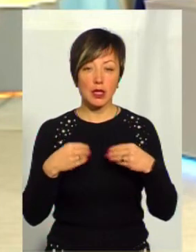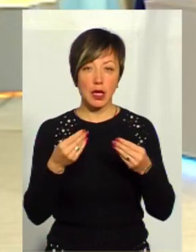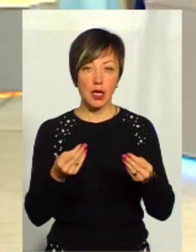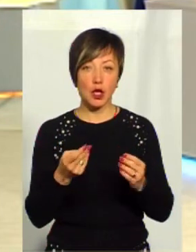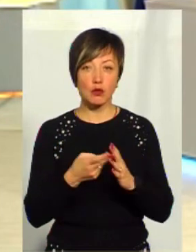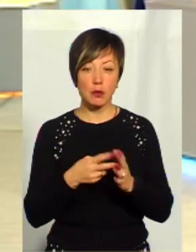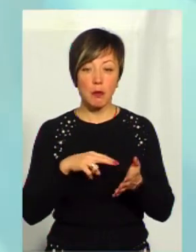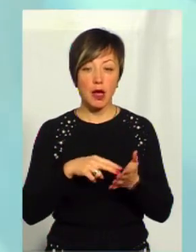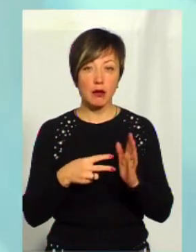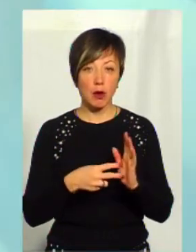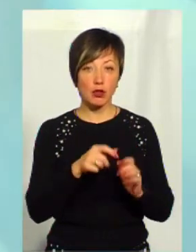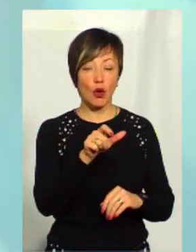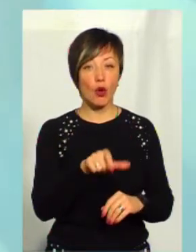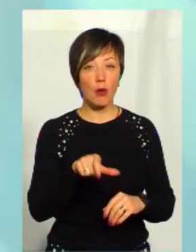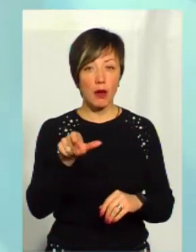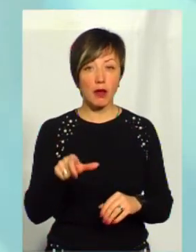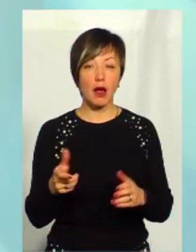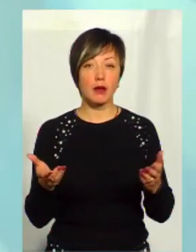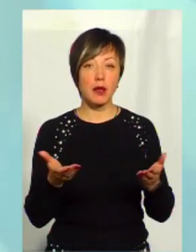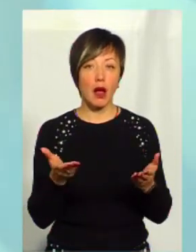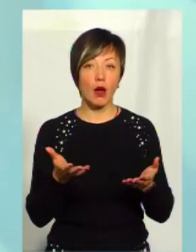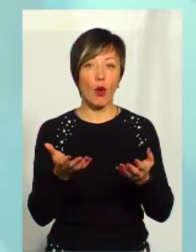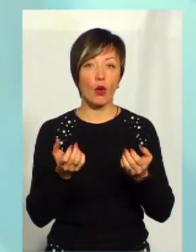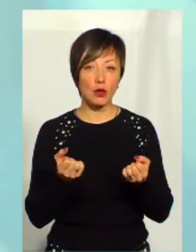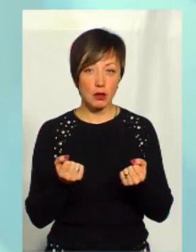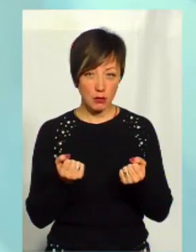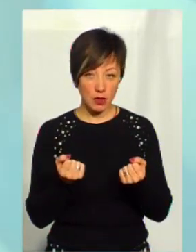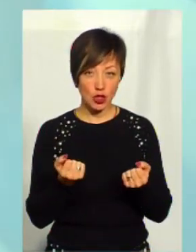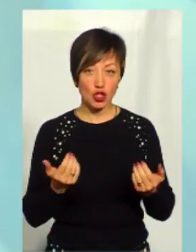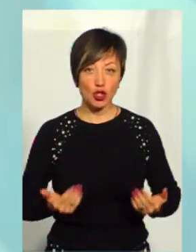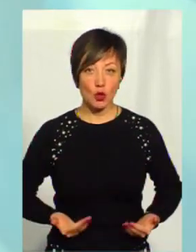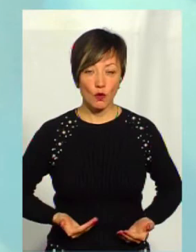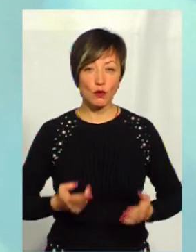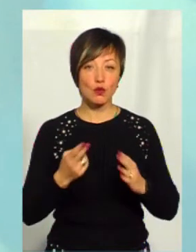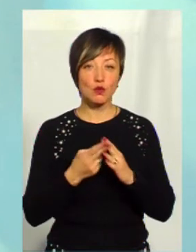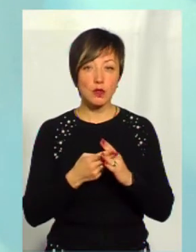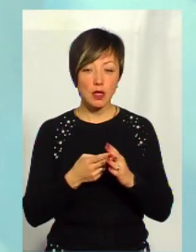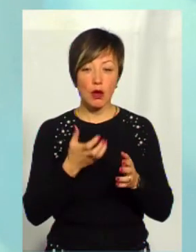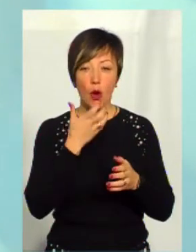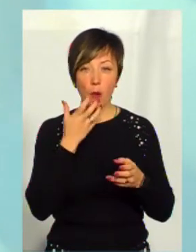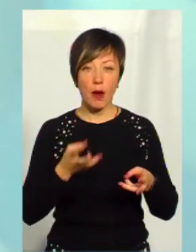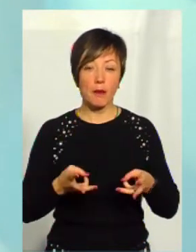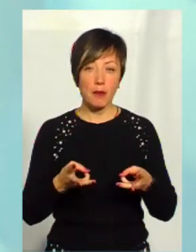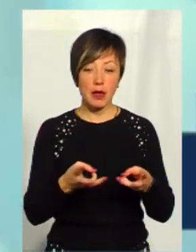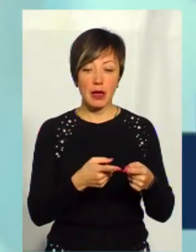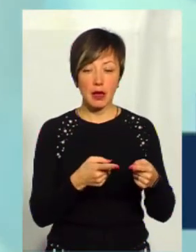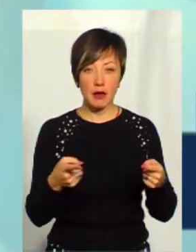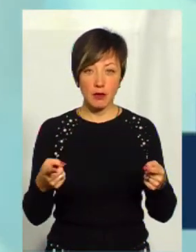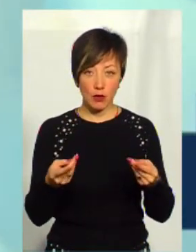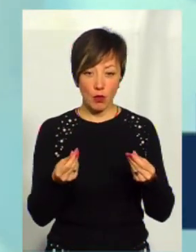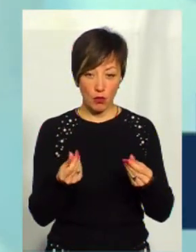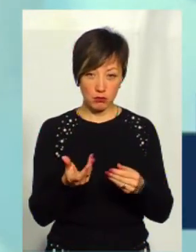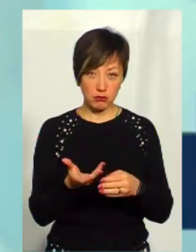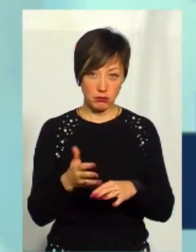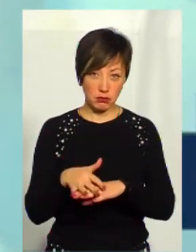субсидію, передбачено, що тим громадянам, які отримували житлову субсидію в опалювальному періоді в готівковій